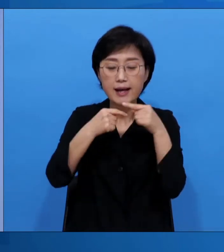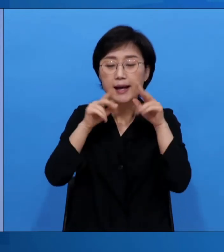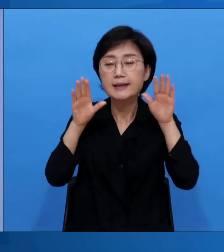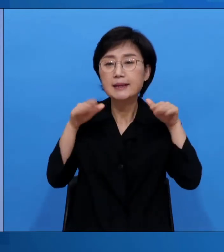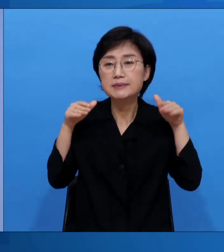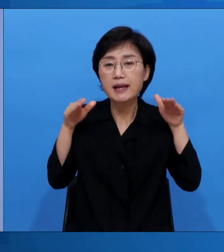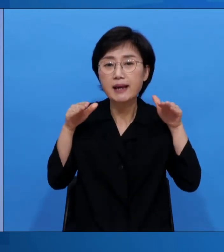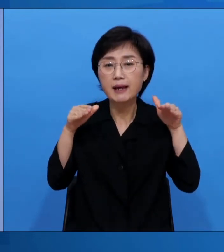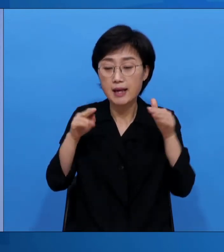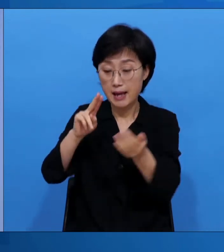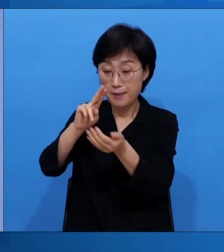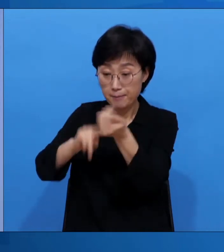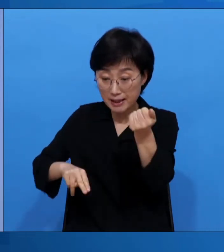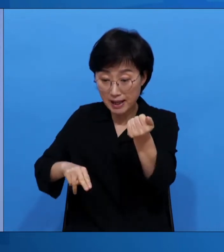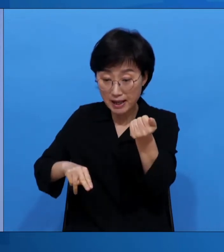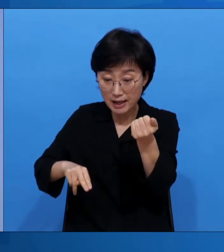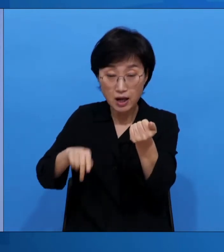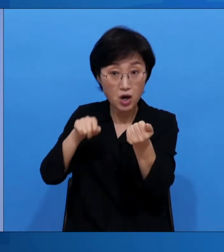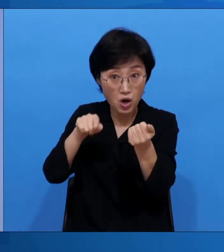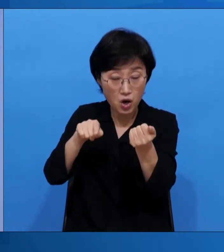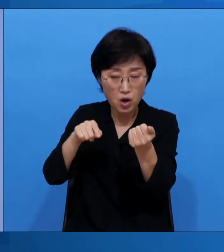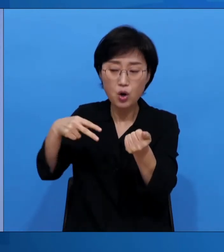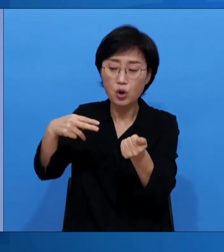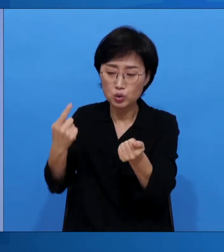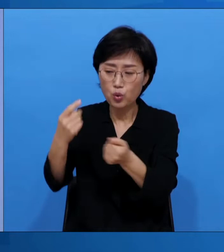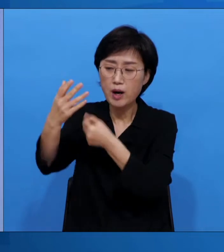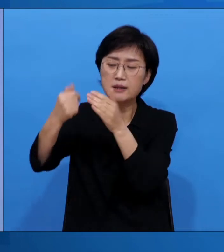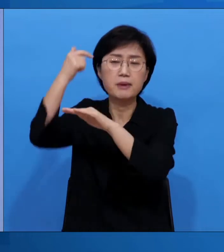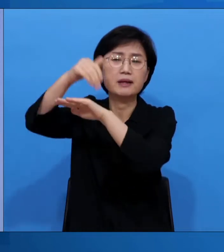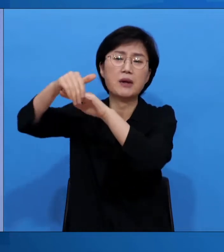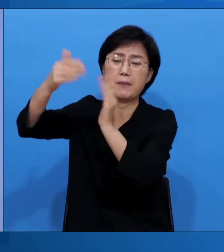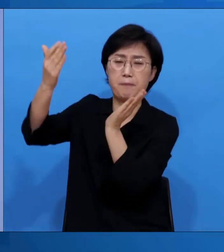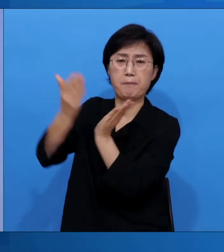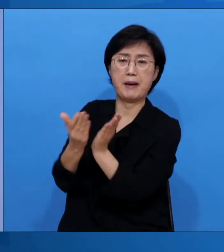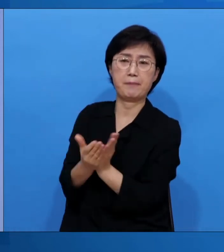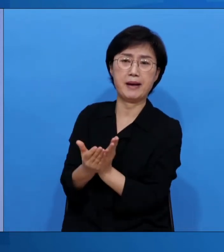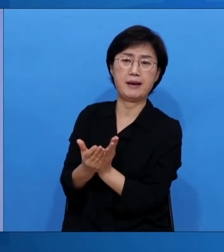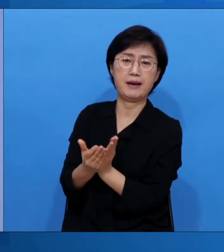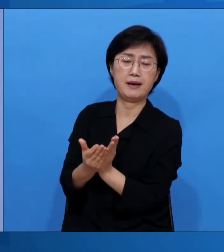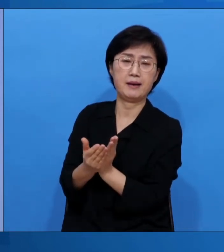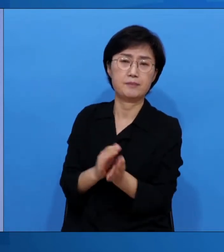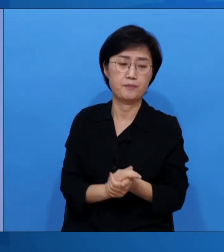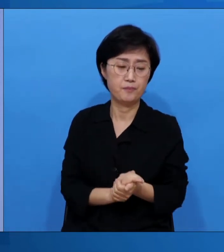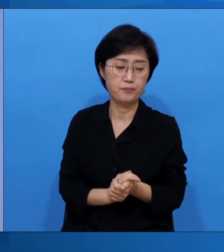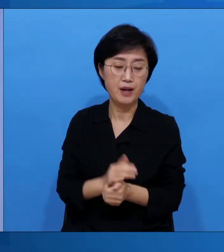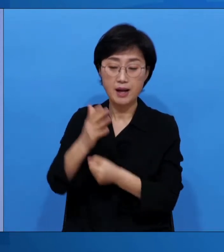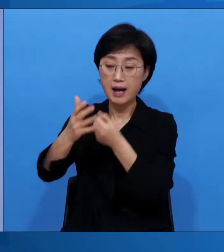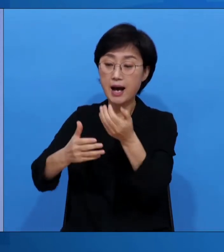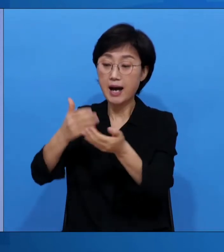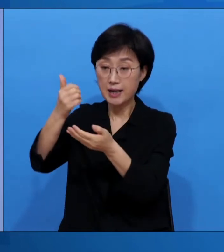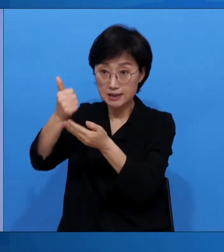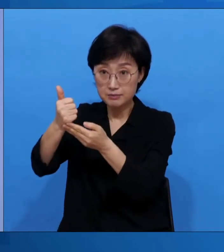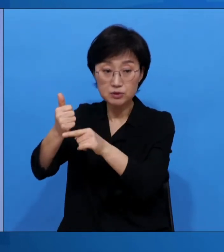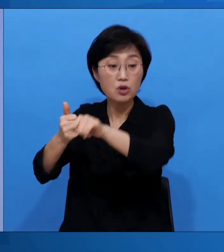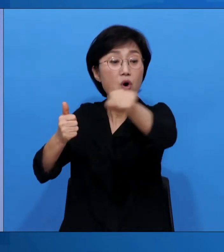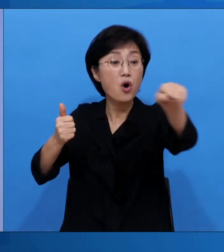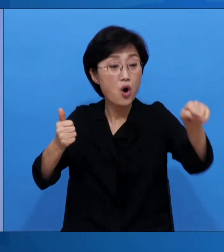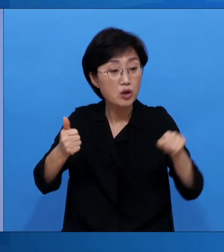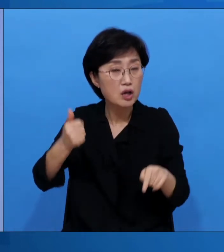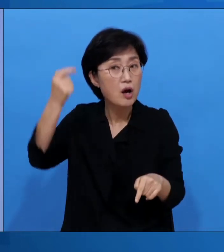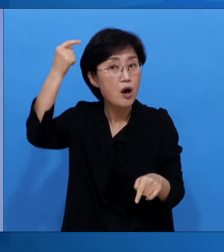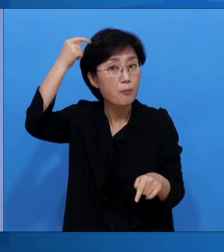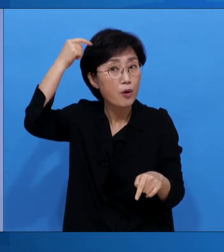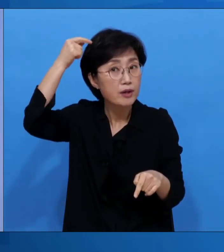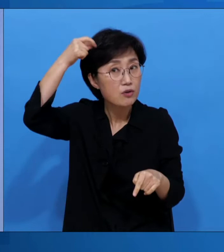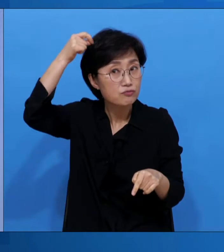있어야 되는 거야. And so even if 2 birds are being sold off, there needs to be a plan and will of 심지어 God. 하나님은 네 머리카락까지 세고 있다. 그랬어요. And even God,